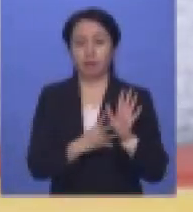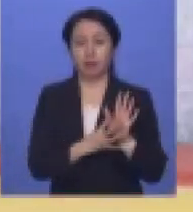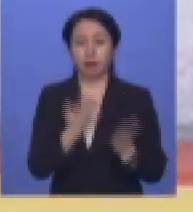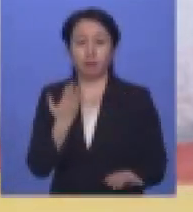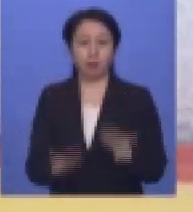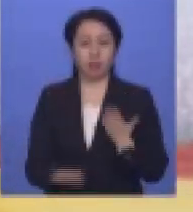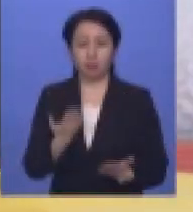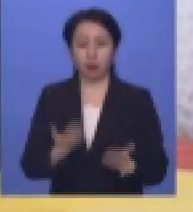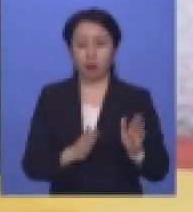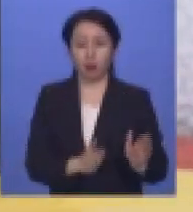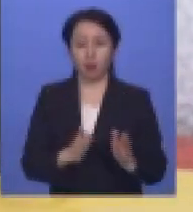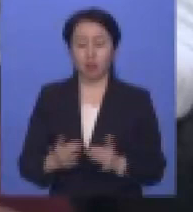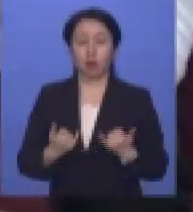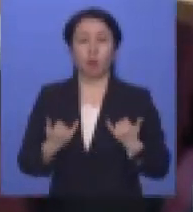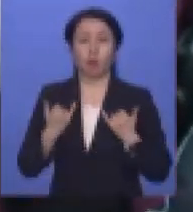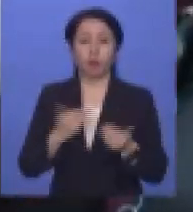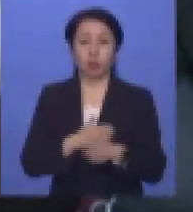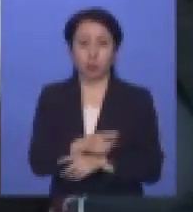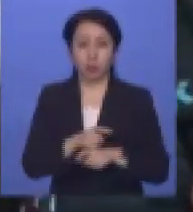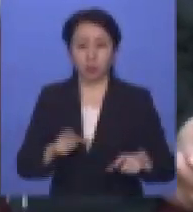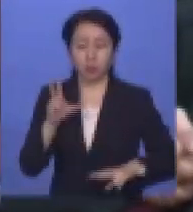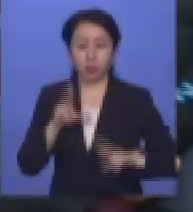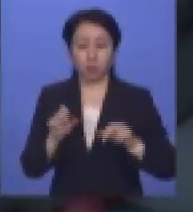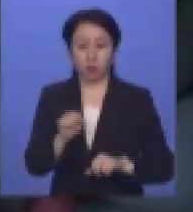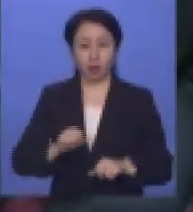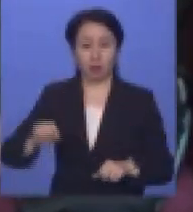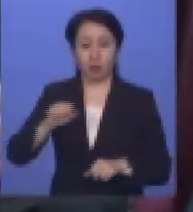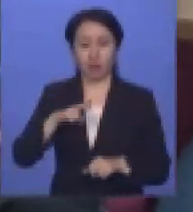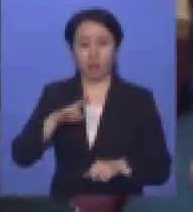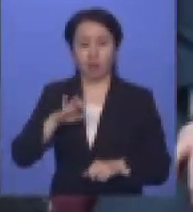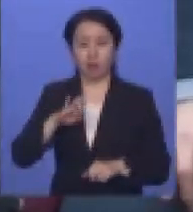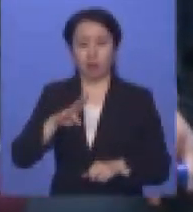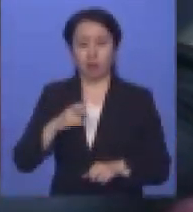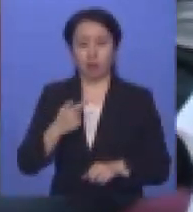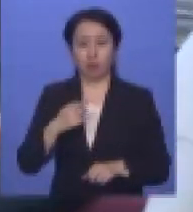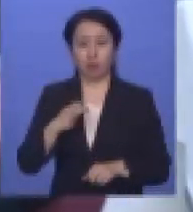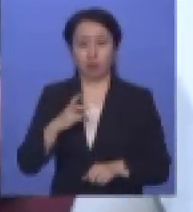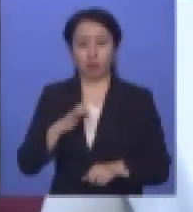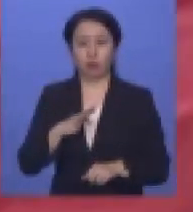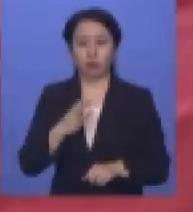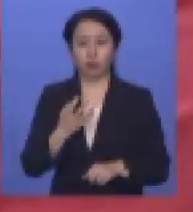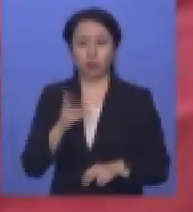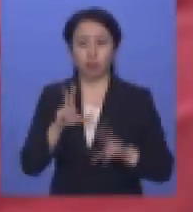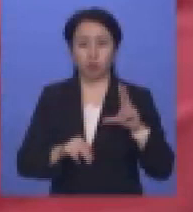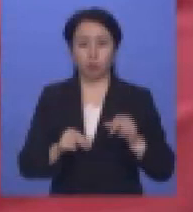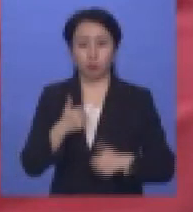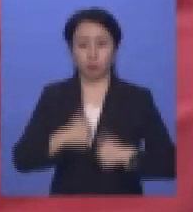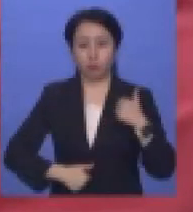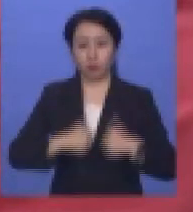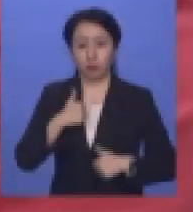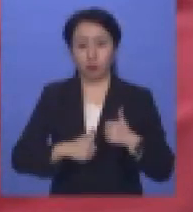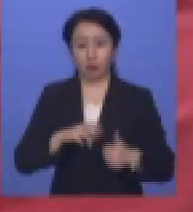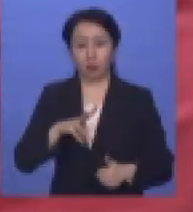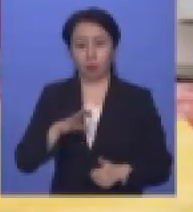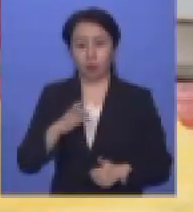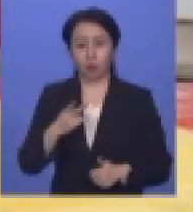весовых категориях. Среди почетных гостей соревнований – чемпионы Азии Нуркажак Айпанов и Жанарбек Кабдолов. А еще чемпион турнира Кызылжар Борисы